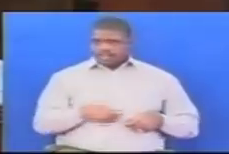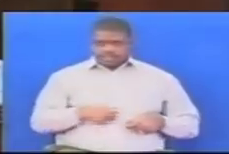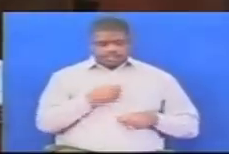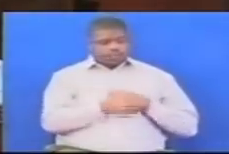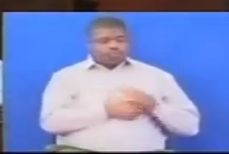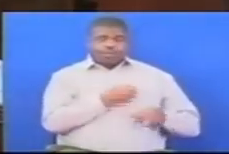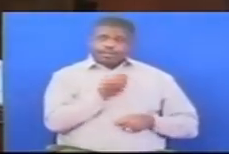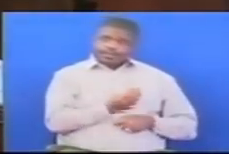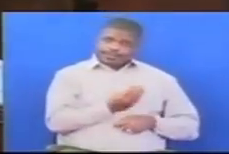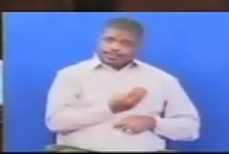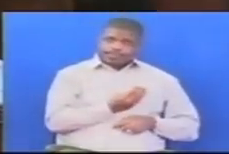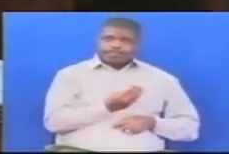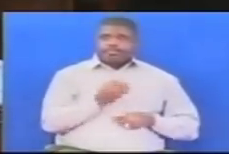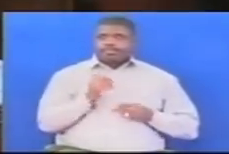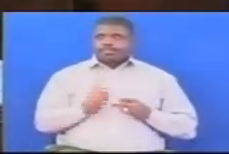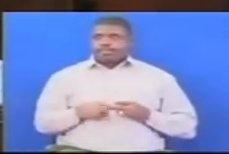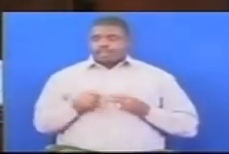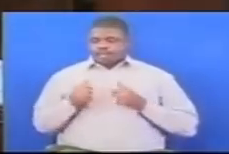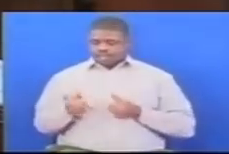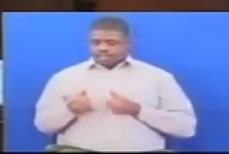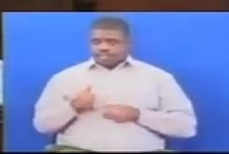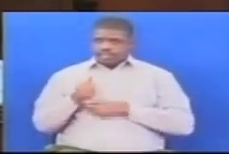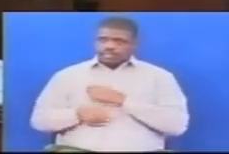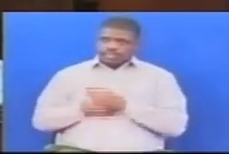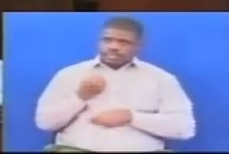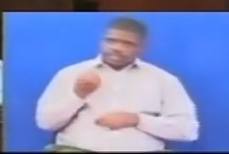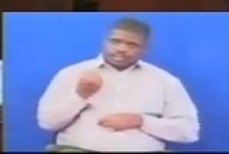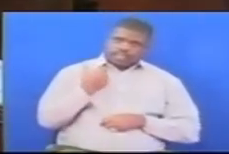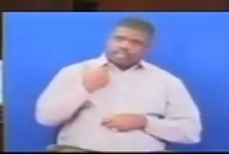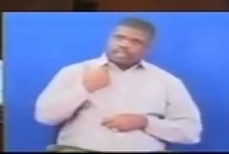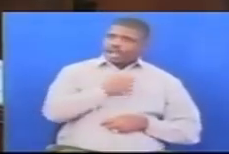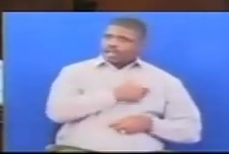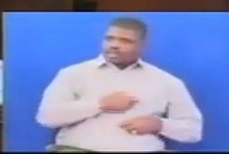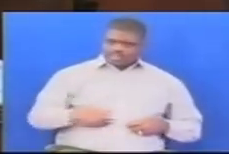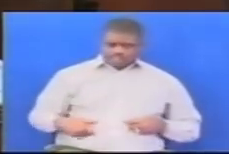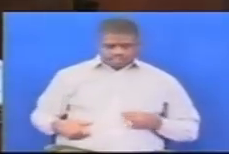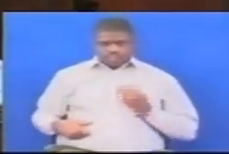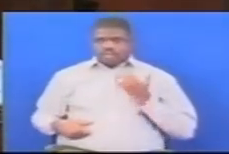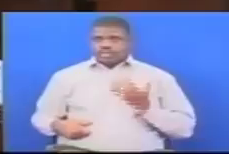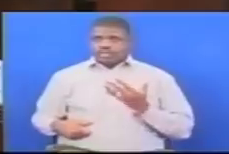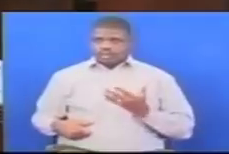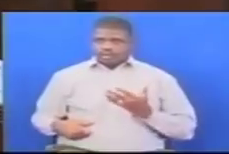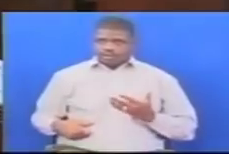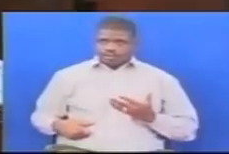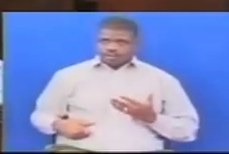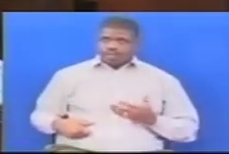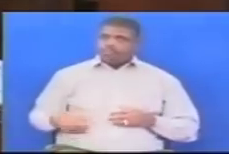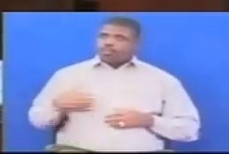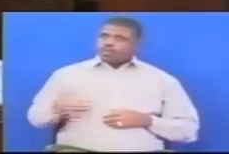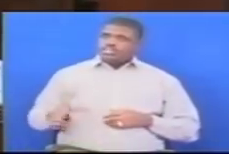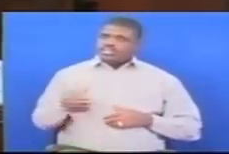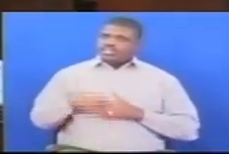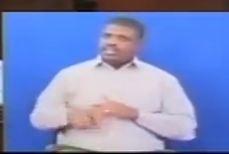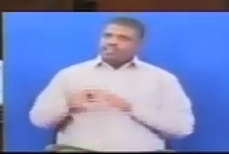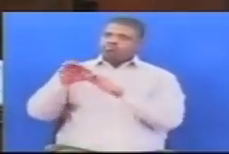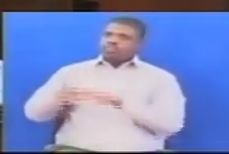4, ahadi ya mheshimiwa rais wa awamu ya 5, lakini na ahadi ya mawaziri humu